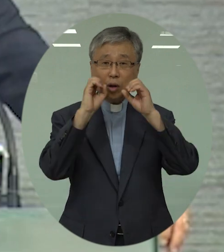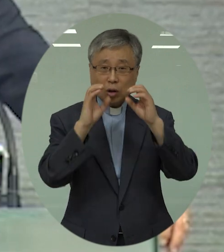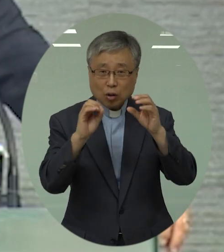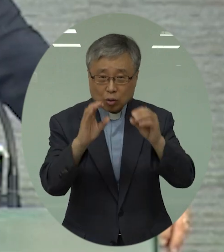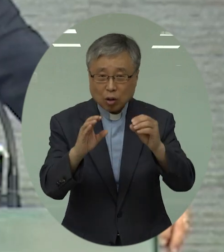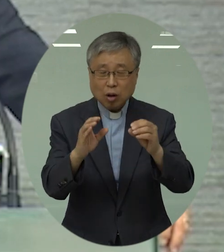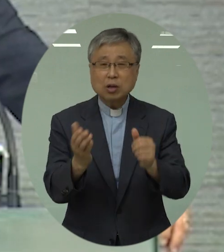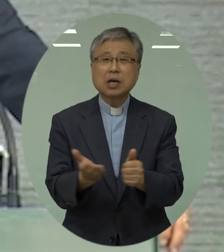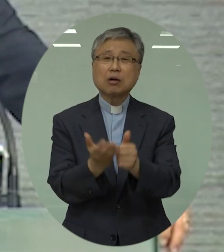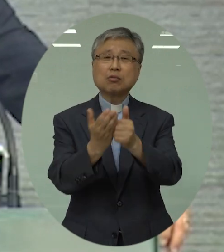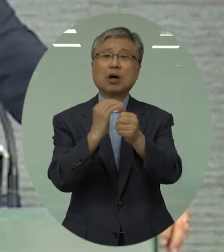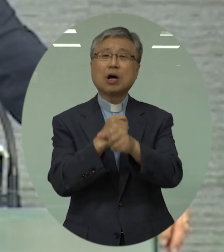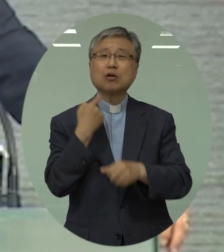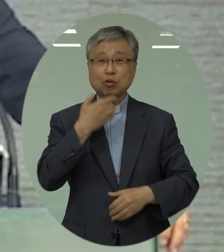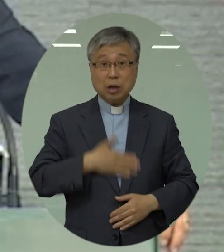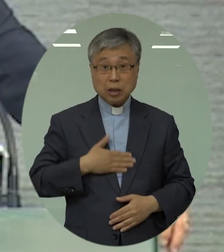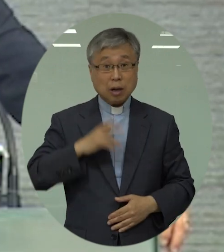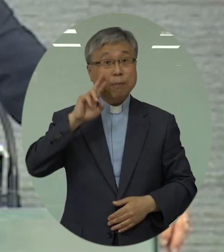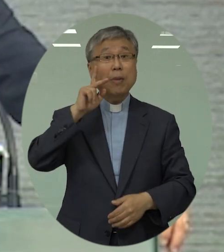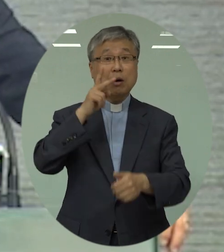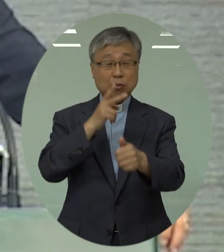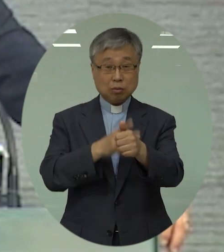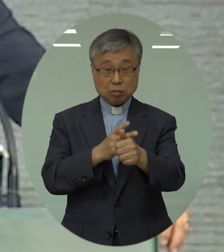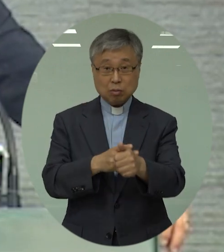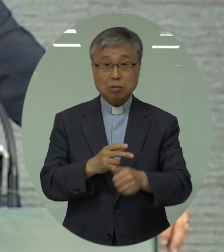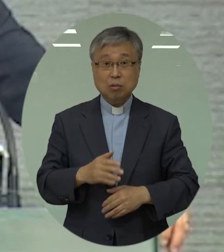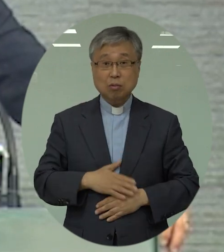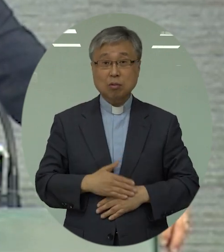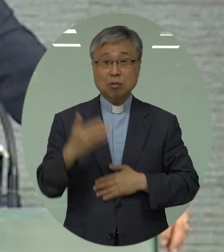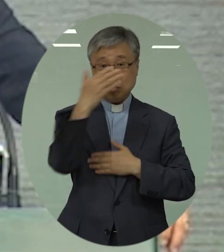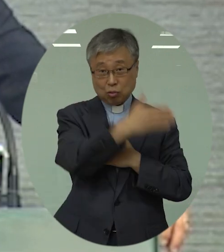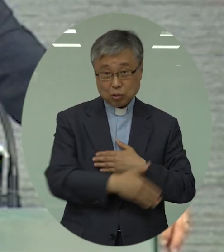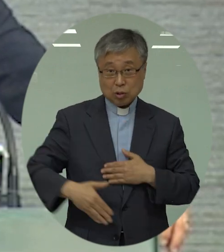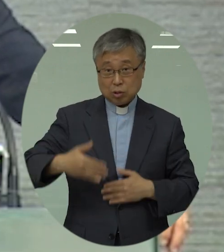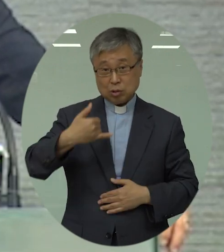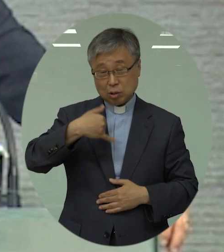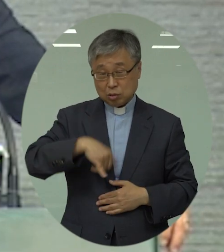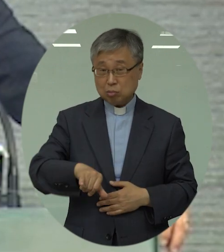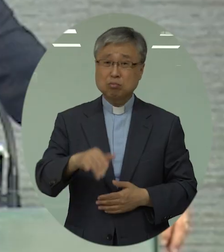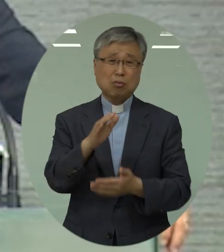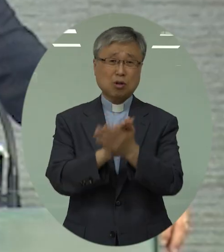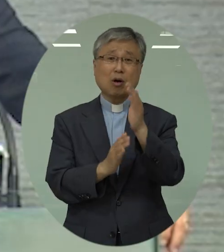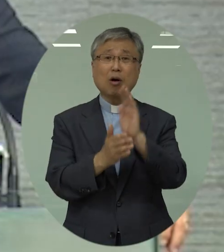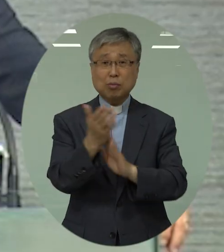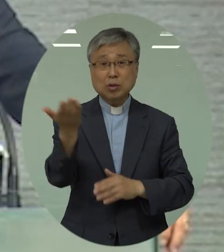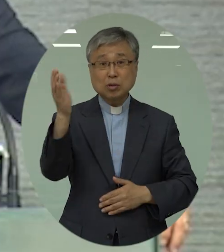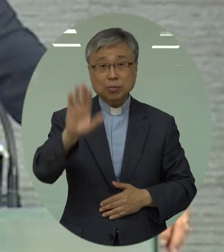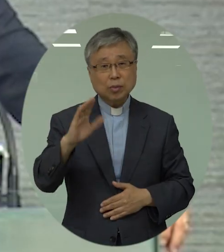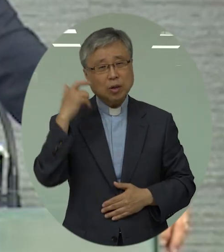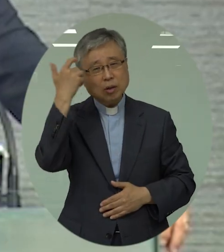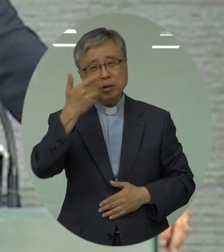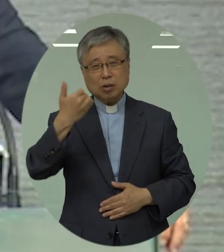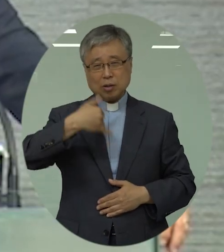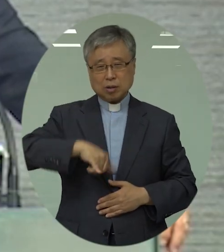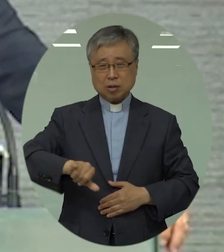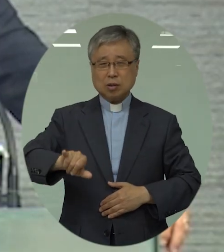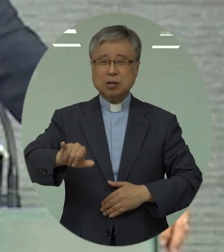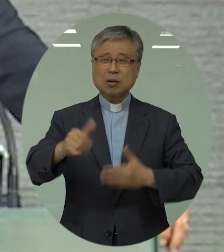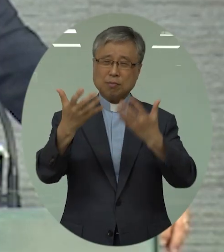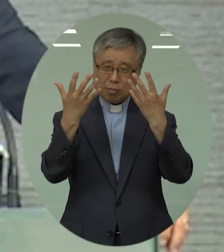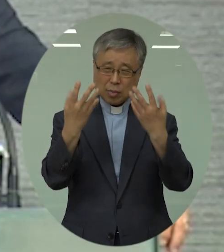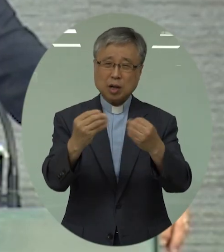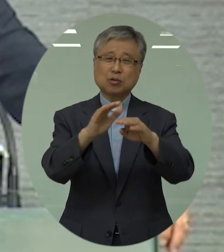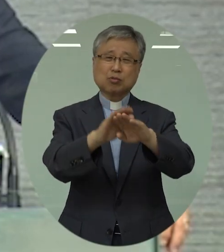전도하고 양육할 줄 알아야 돼. 바울은 육신의 자식들 없었잖아요. 그러나 영적 자식들을 많이